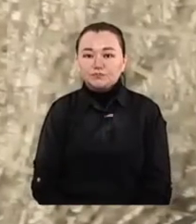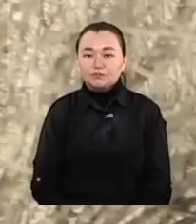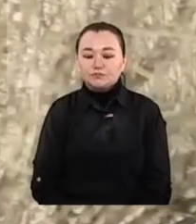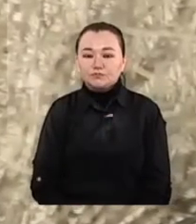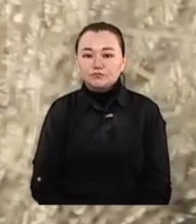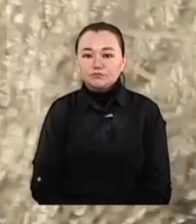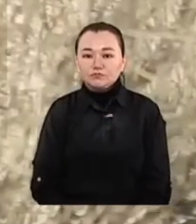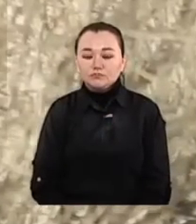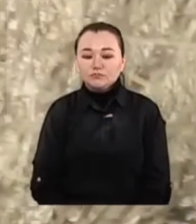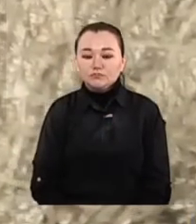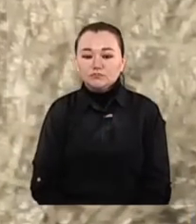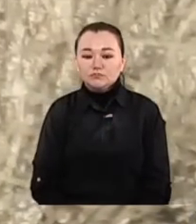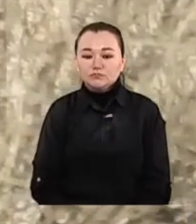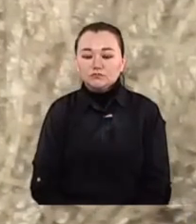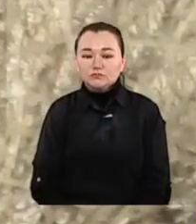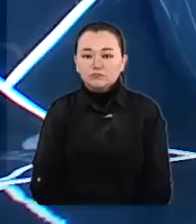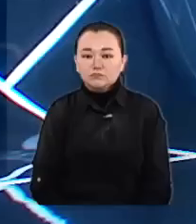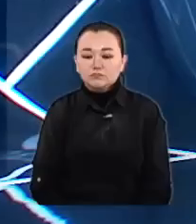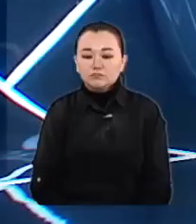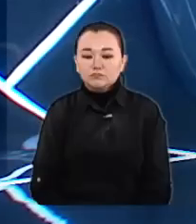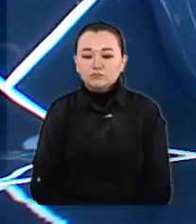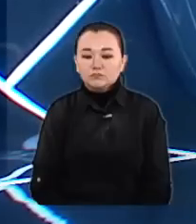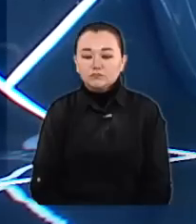Құдайбергенов, Информ бюро, Ақтөбе облысы.